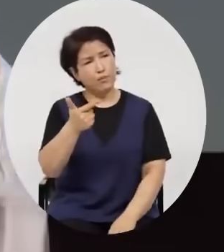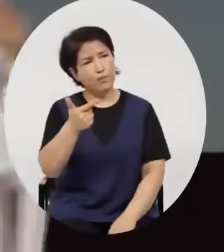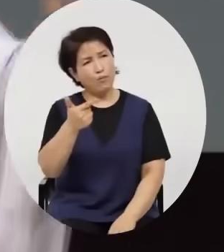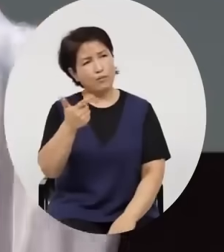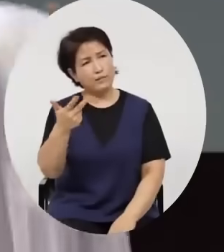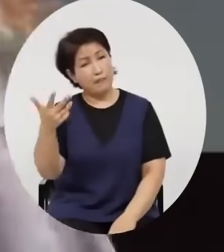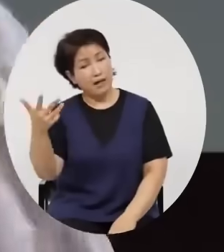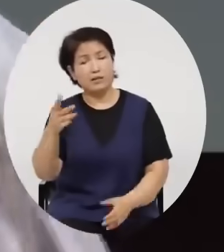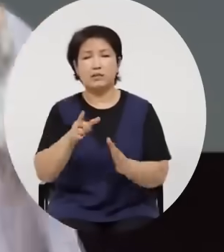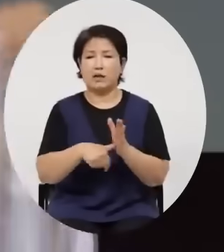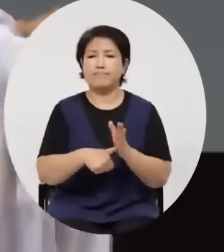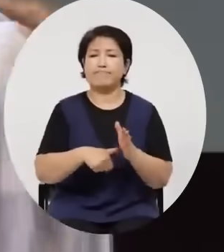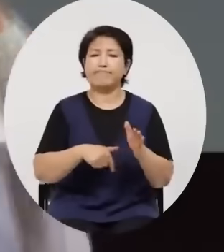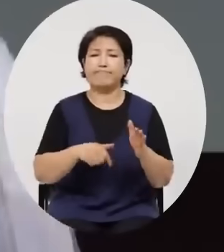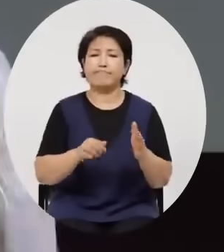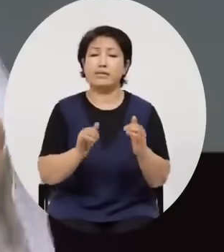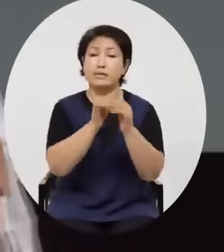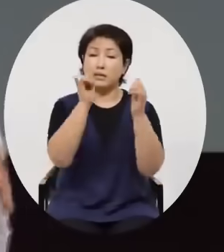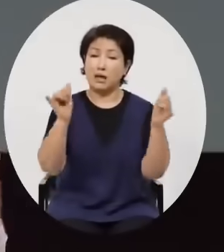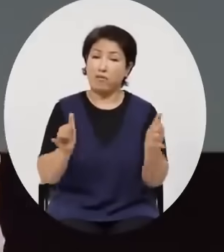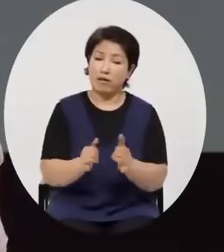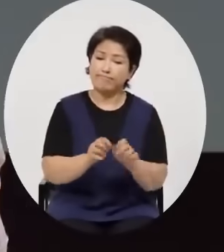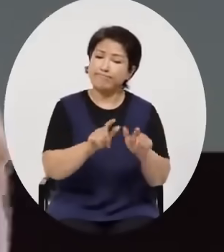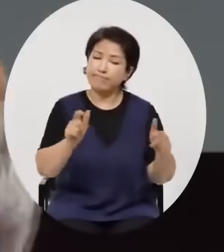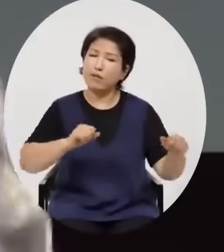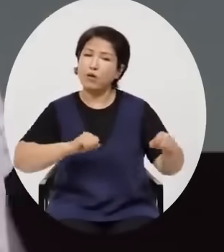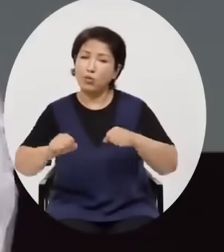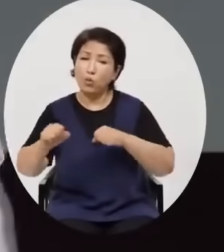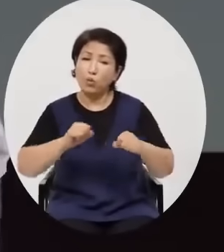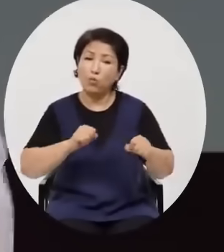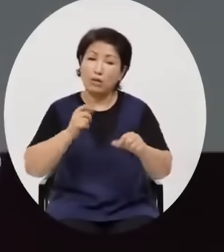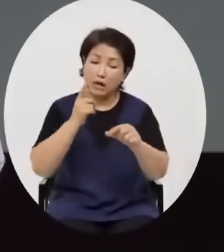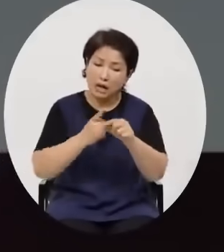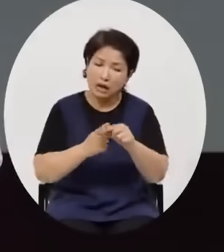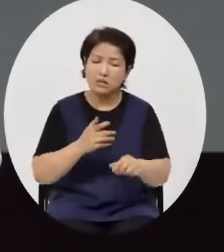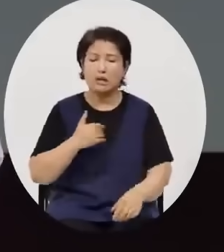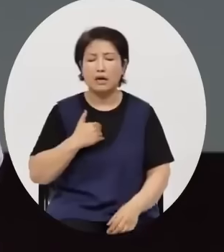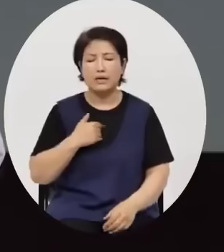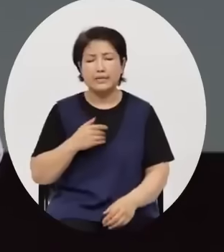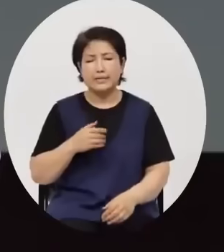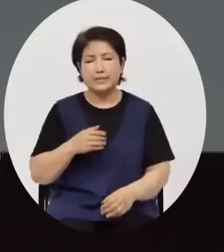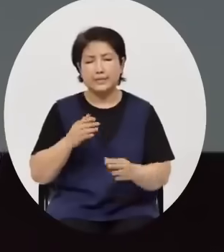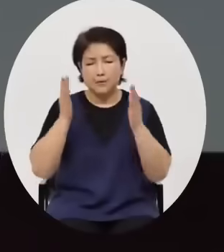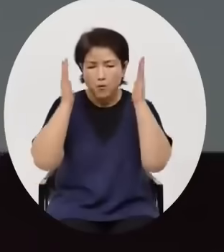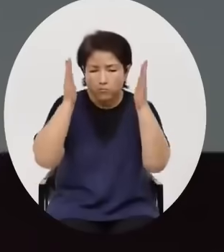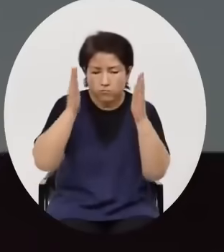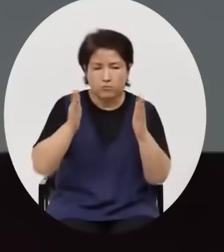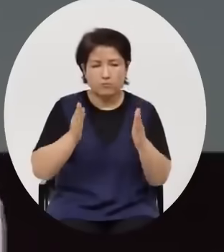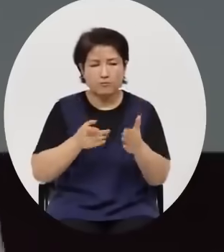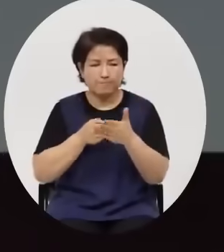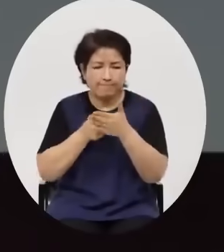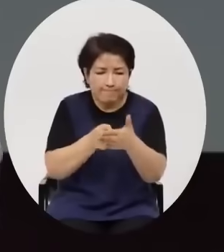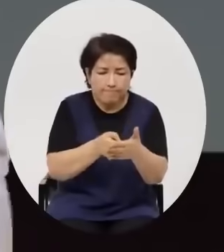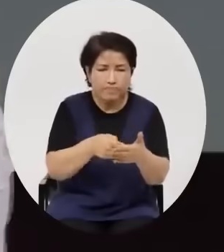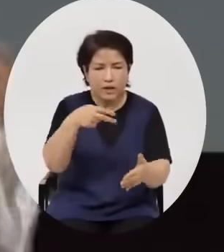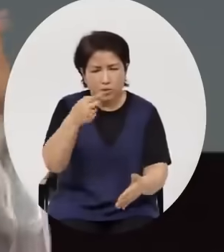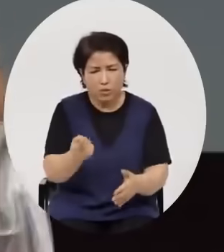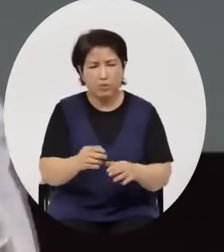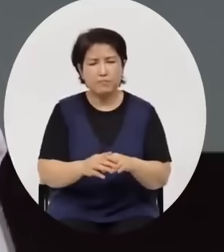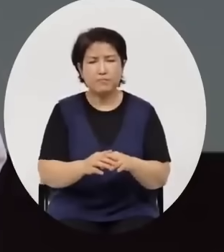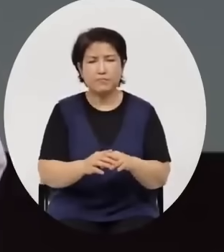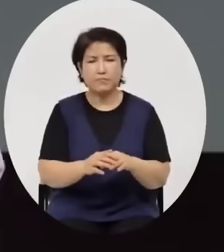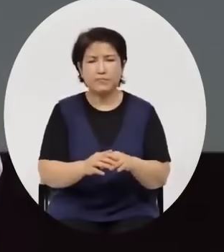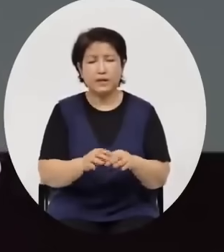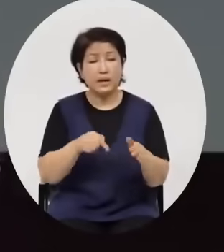이 사회에서 이런 날 이런 활동을 하다가, 이 아무리 내가 정진을 하면서 활동을 한다 해도 이렇게 하다 보면 세상에